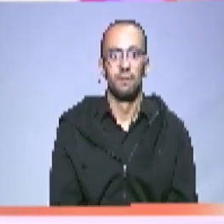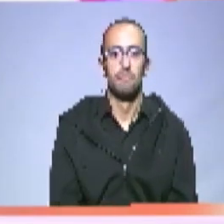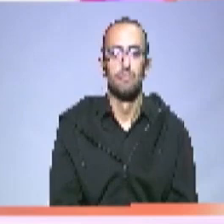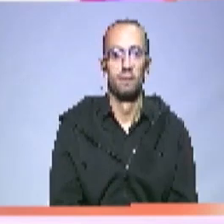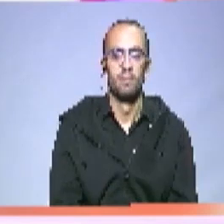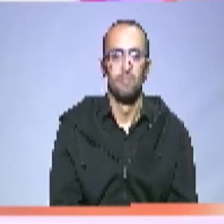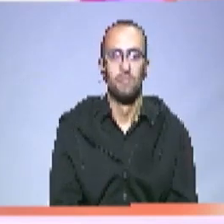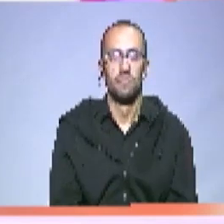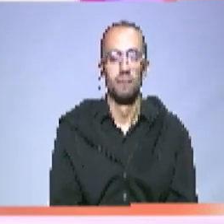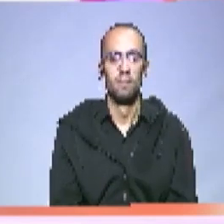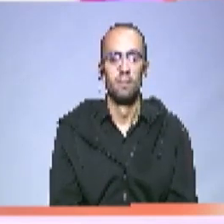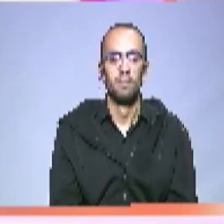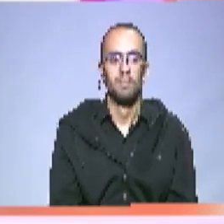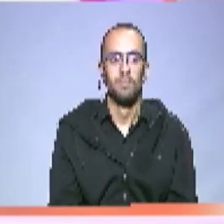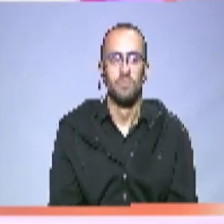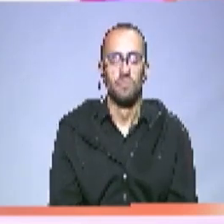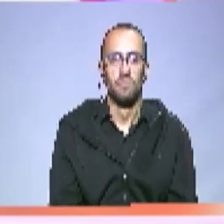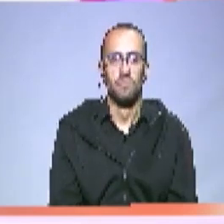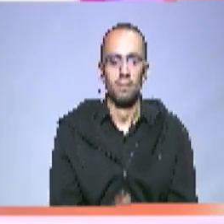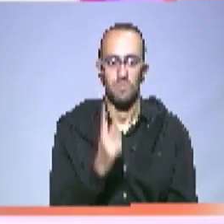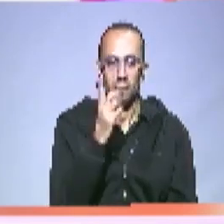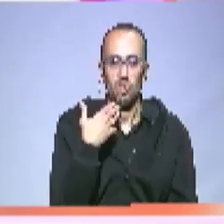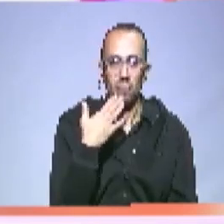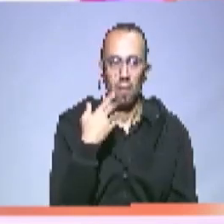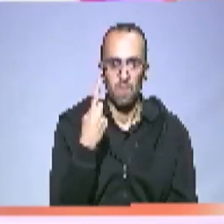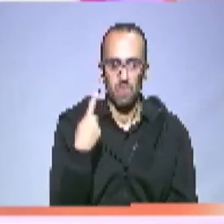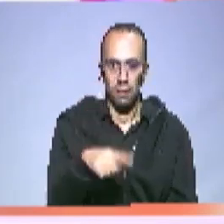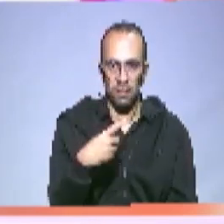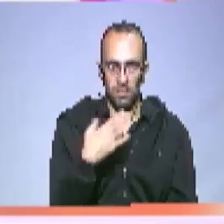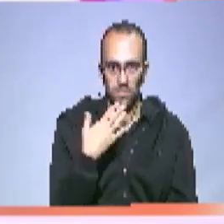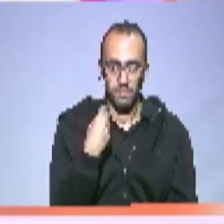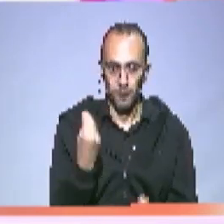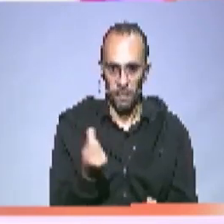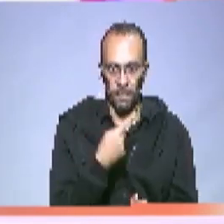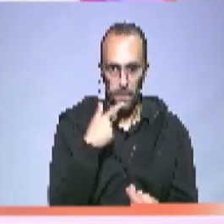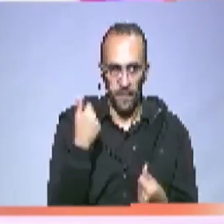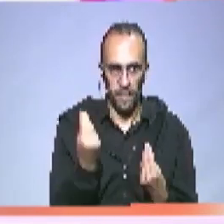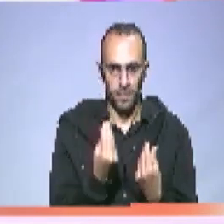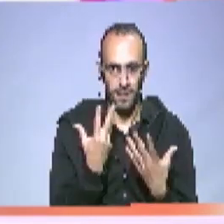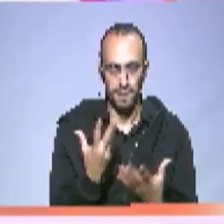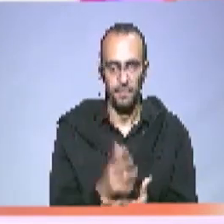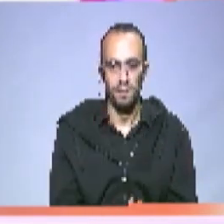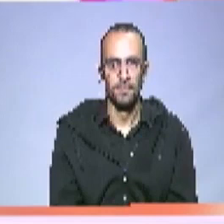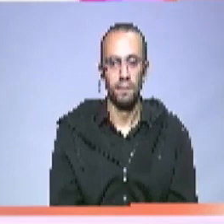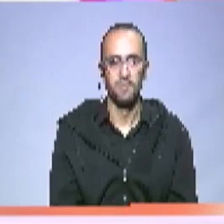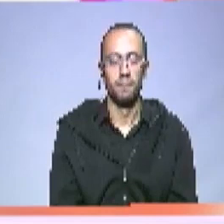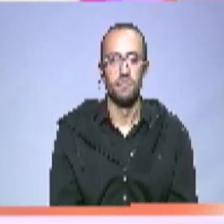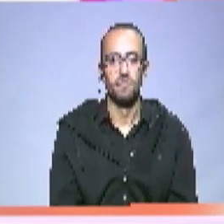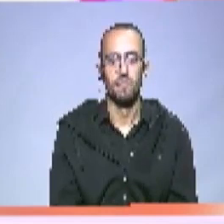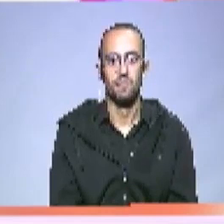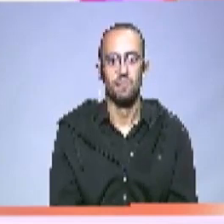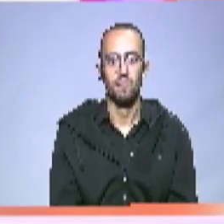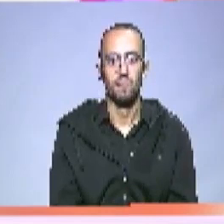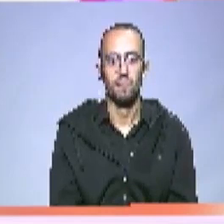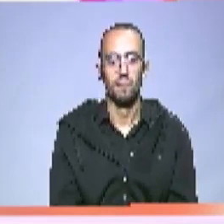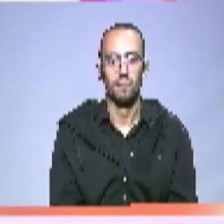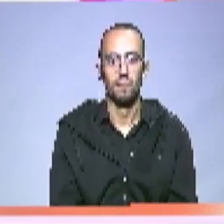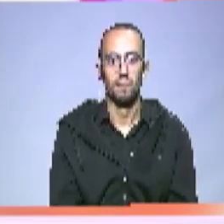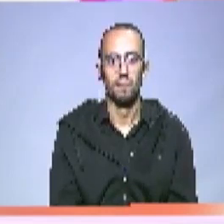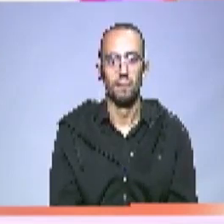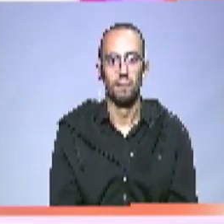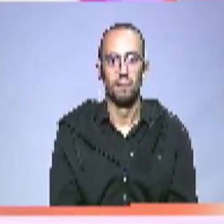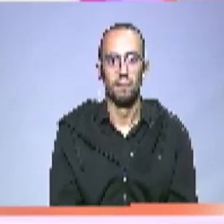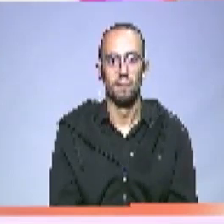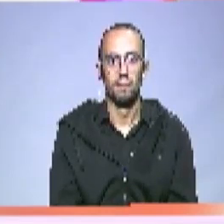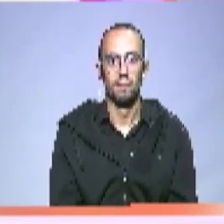هناخد معانا قرن فلفل حراق كده يحل الكلام بس معانا، يظبط كده الاداء في الملوخيه الناشفه.